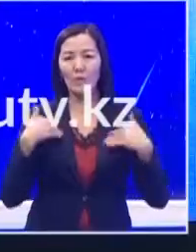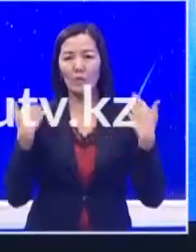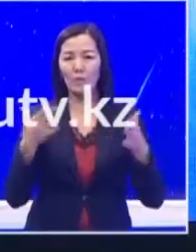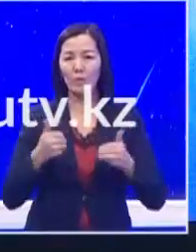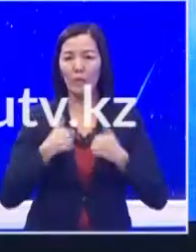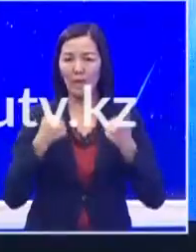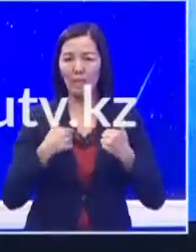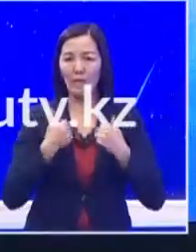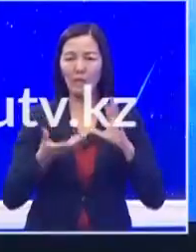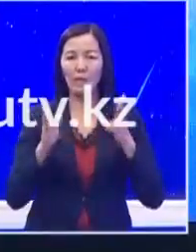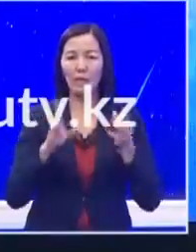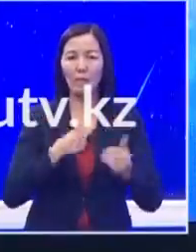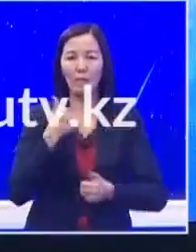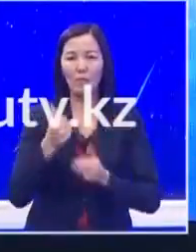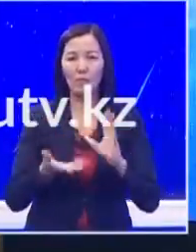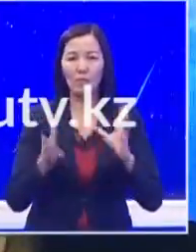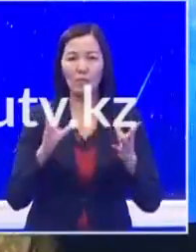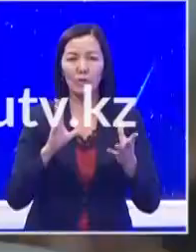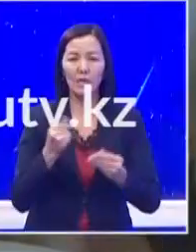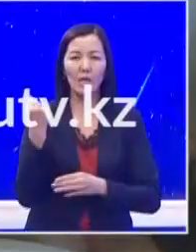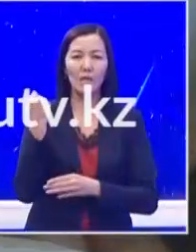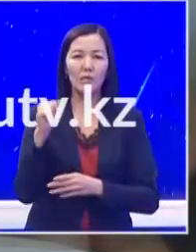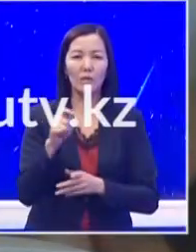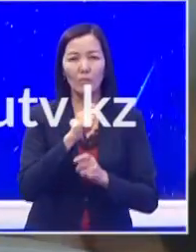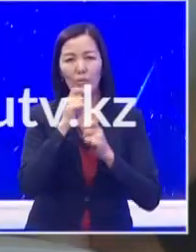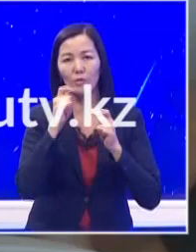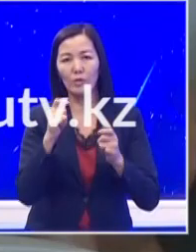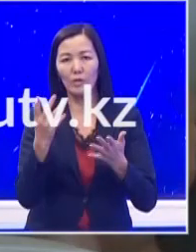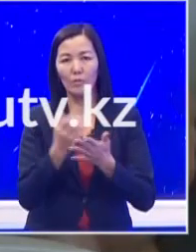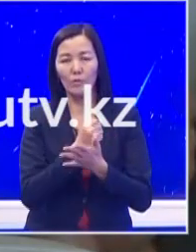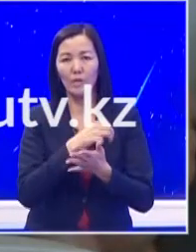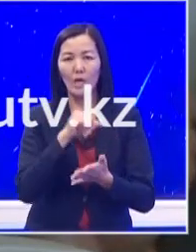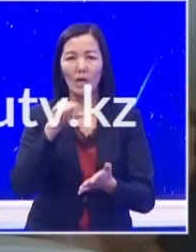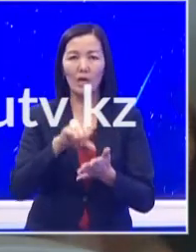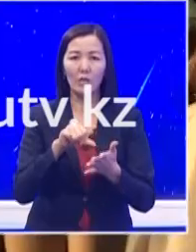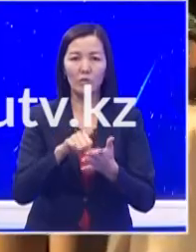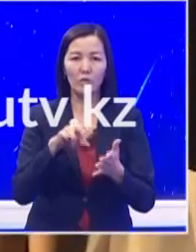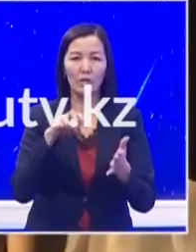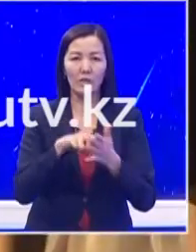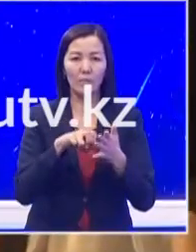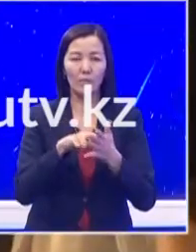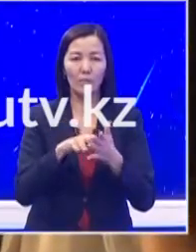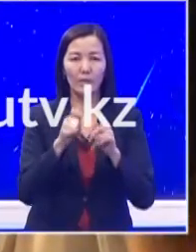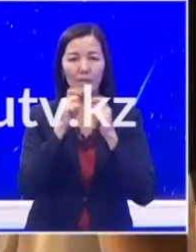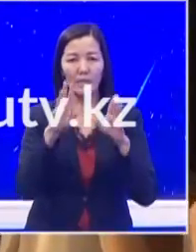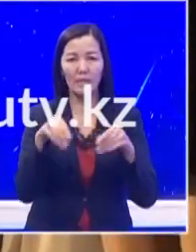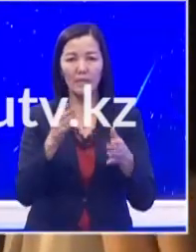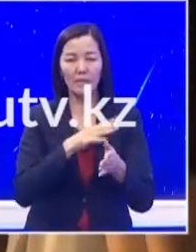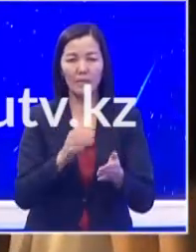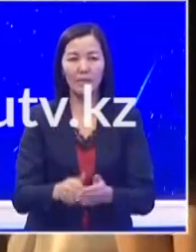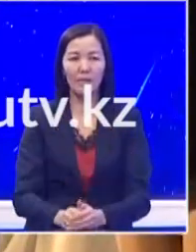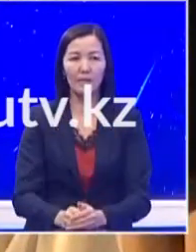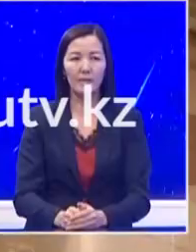талпынған. Жалпы конкурс қорытындысы бойынша жеңімпаздар жүлделі орынға ие болды. Қатысушыларға арнайы диплом мен сыйлықтар табысталды.